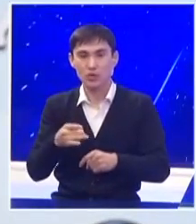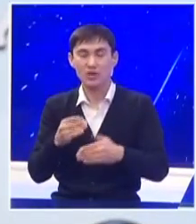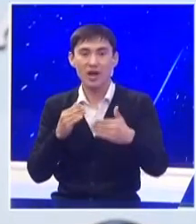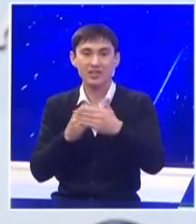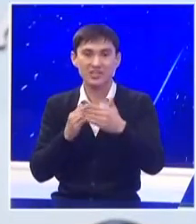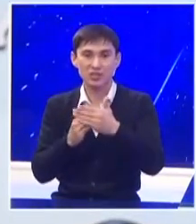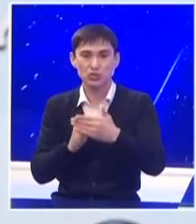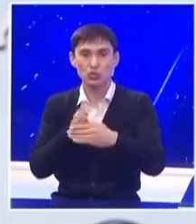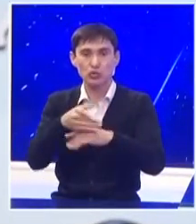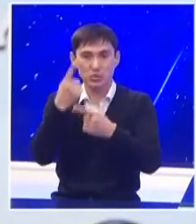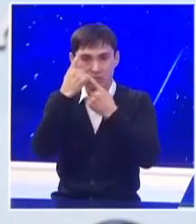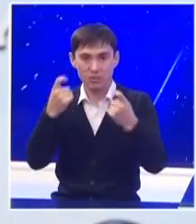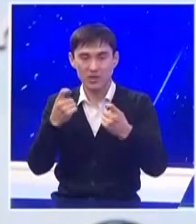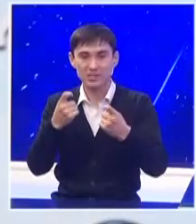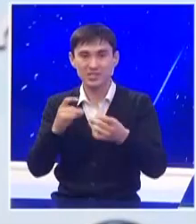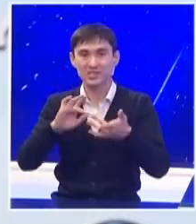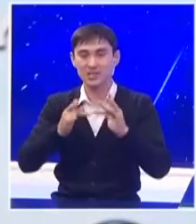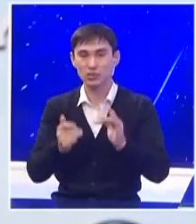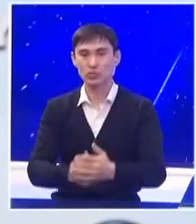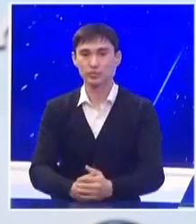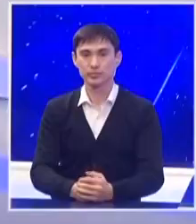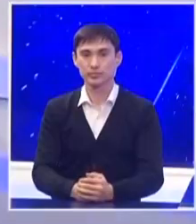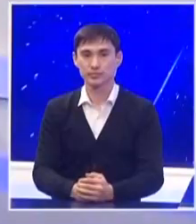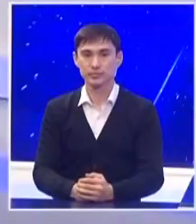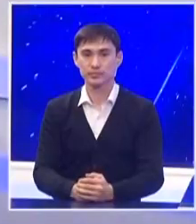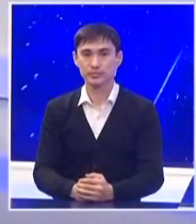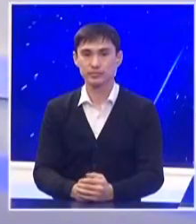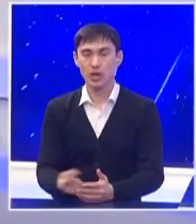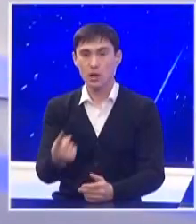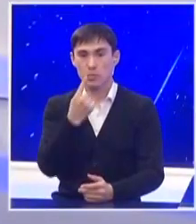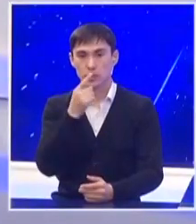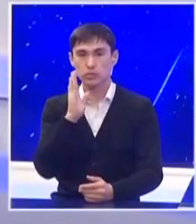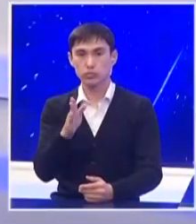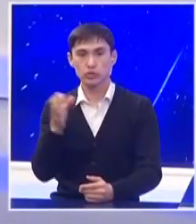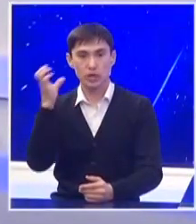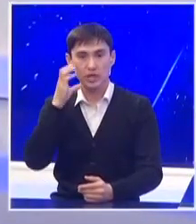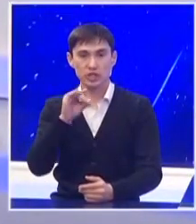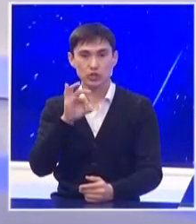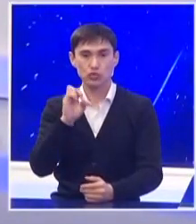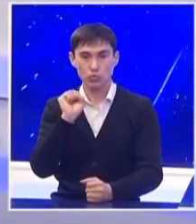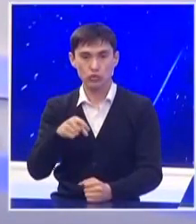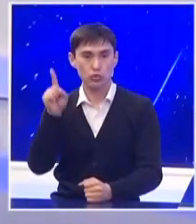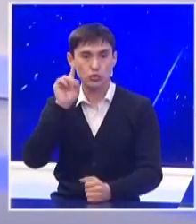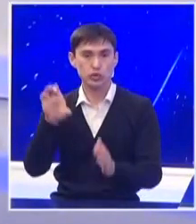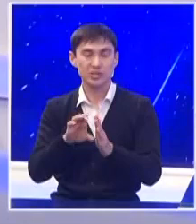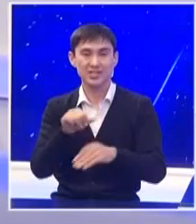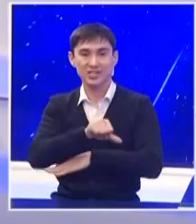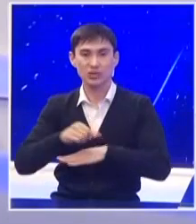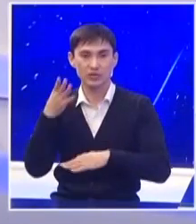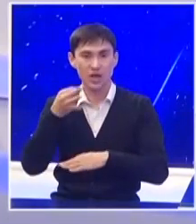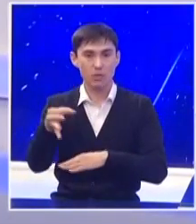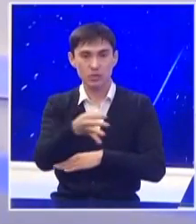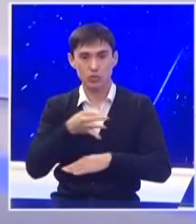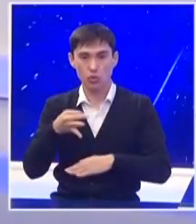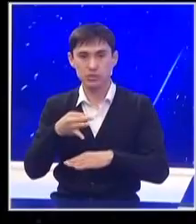ограниченным доступом к информации и интернету. В ближайшее будущее радио ЖТСУ можно будет услышать на территории всей